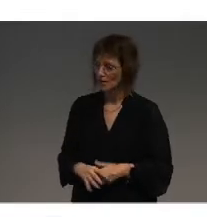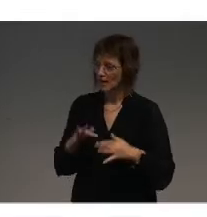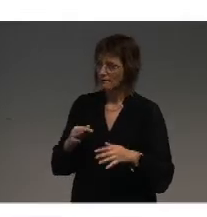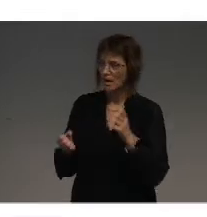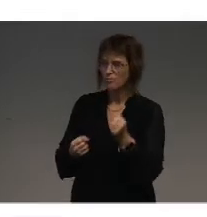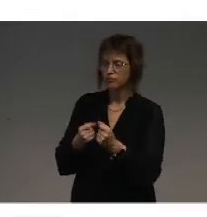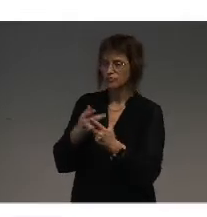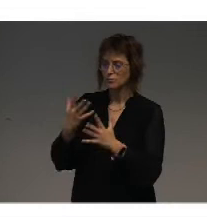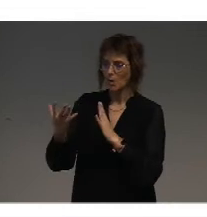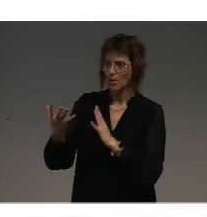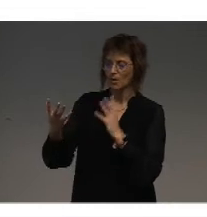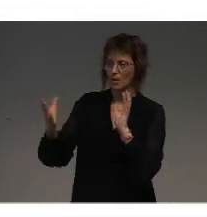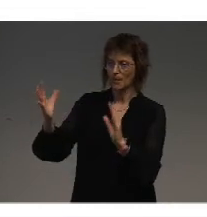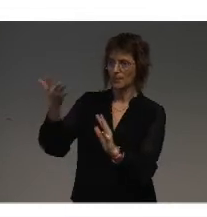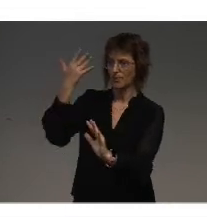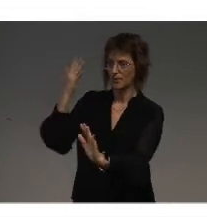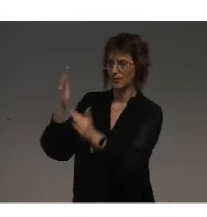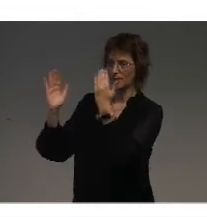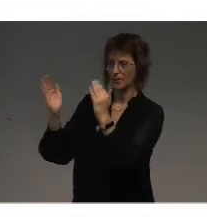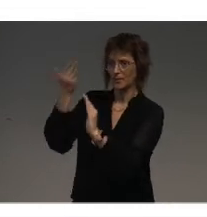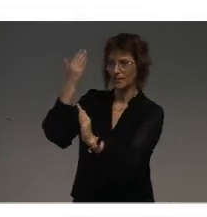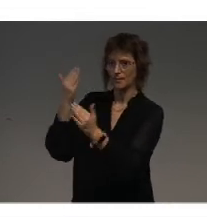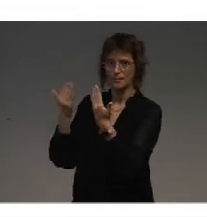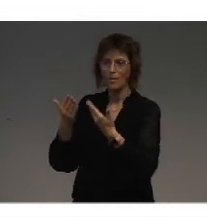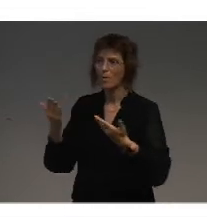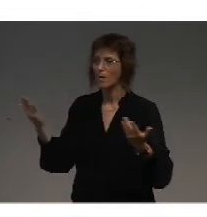parce que actuellement, dans la plupart des entreprises,